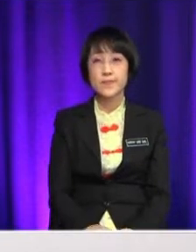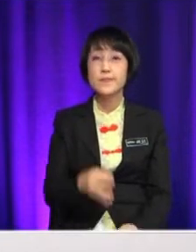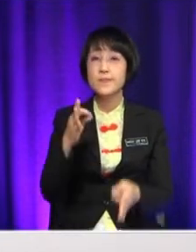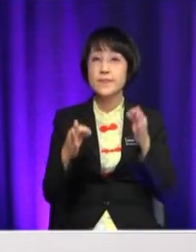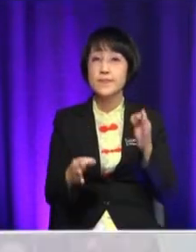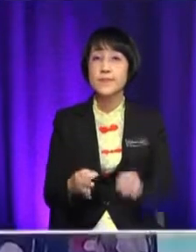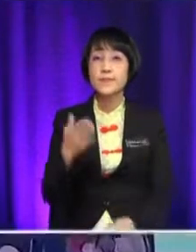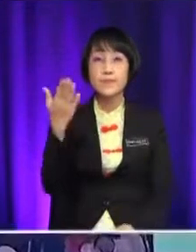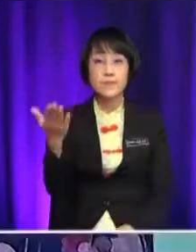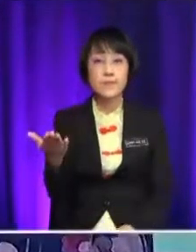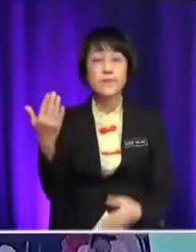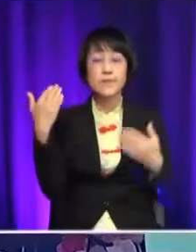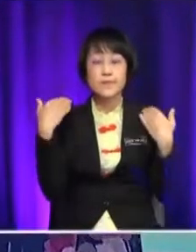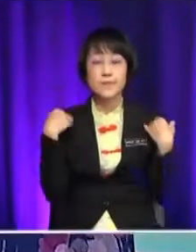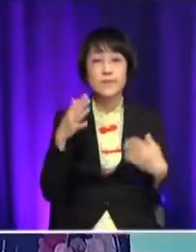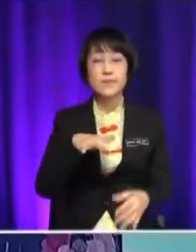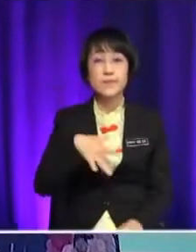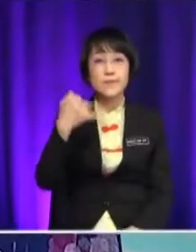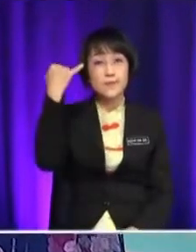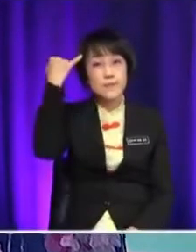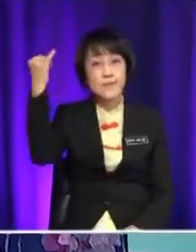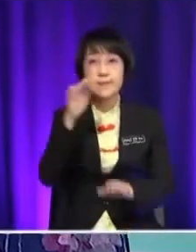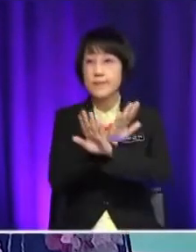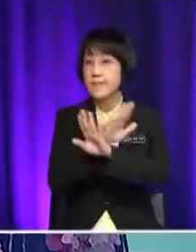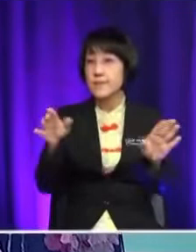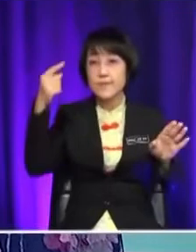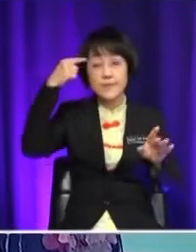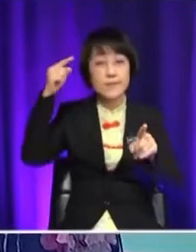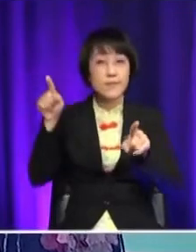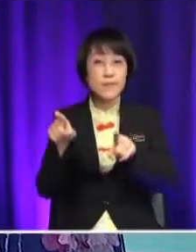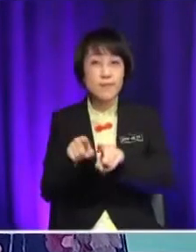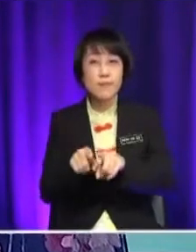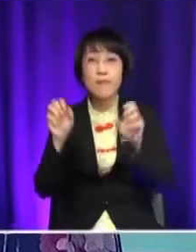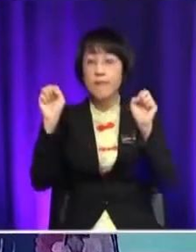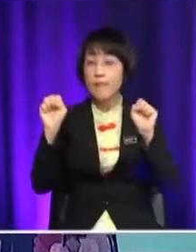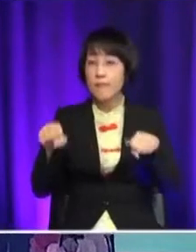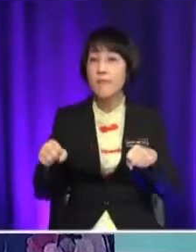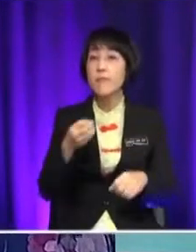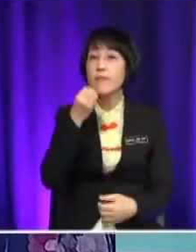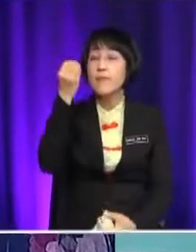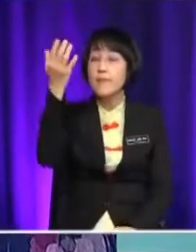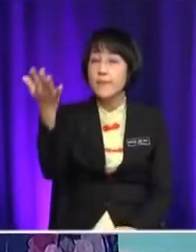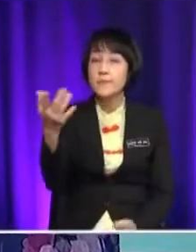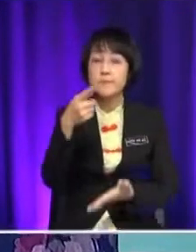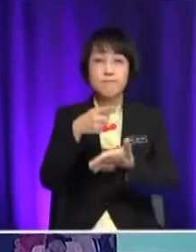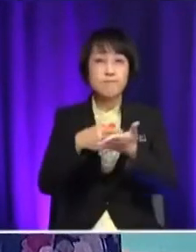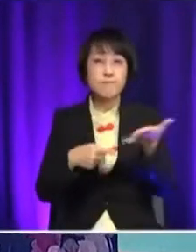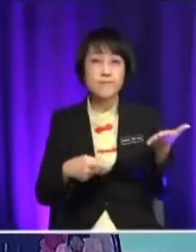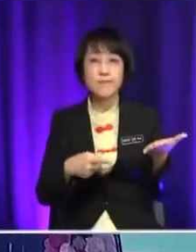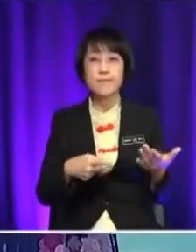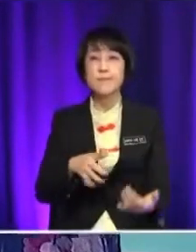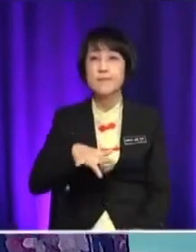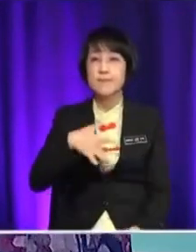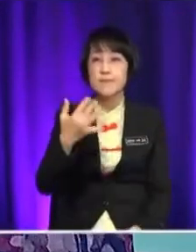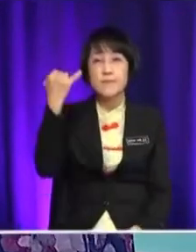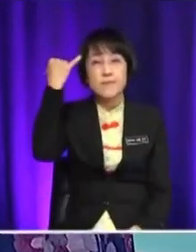ada pendapat yang bercanggah dan dia tidak bersetuju, dia boleh nyatakan apa suara hati dia itu